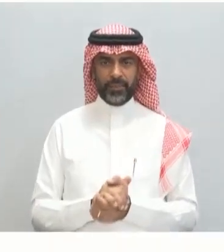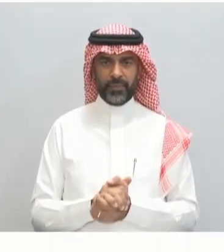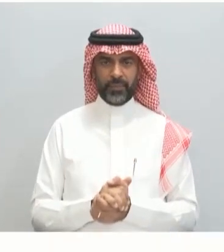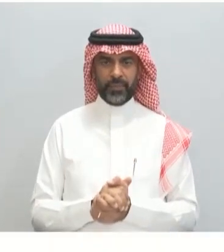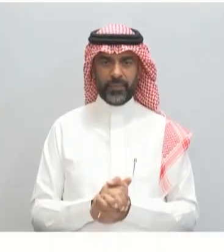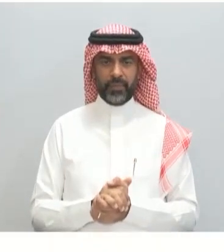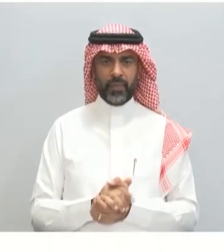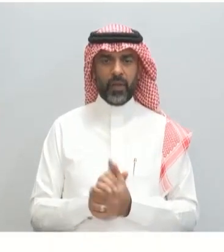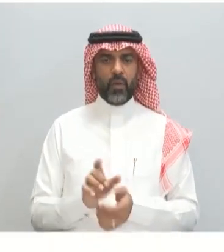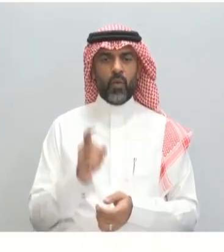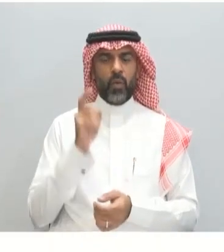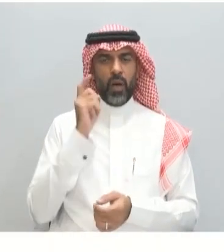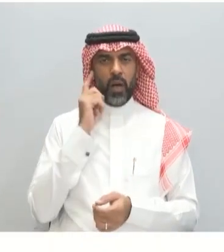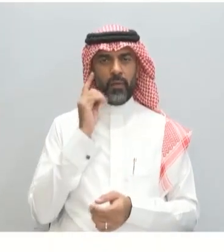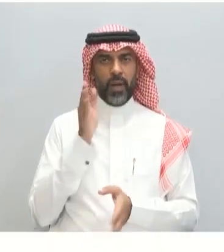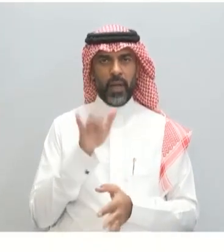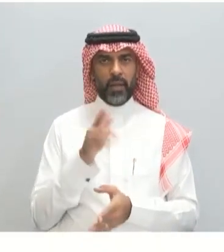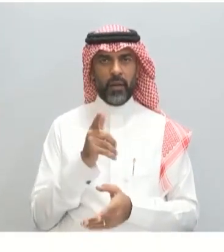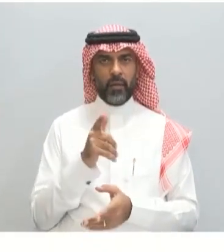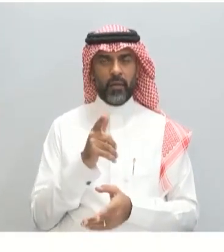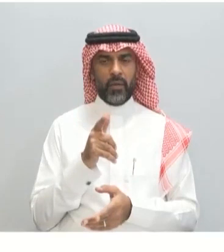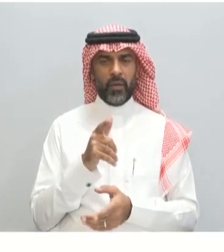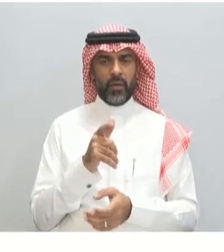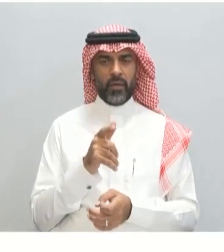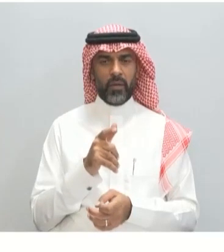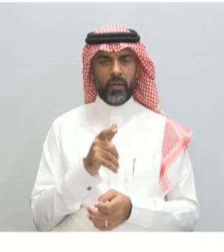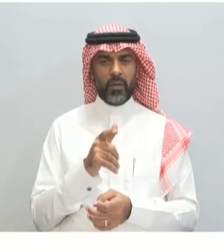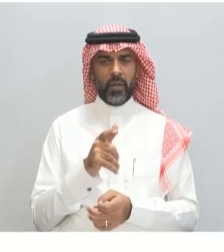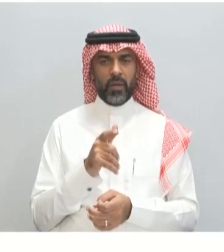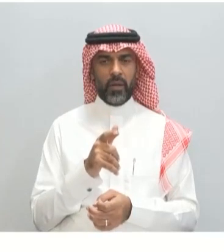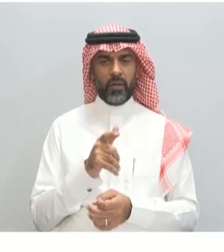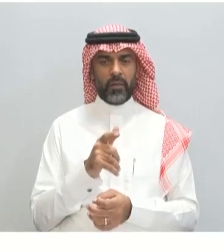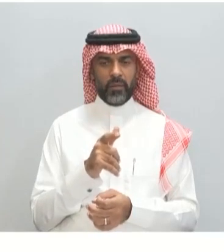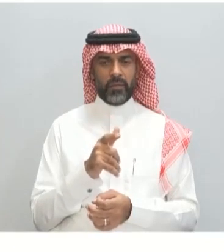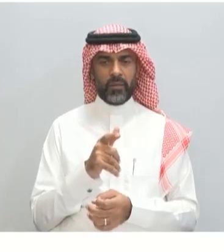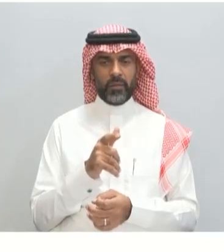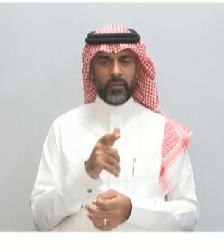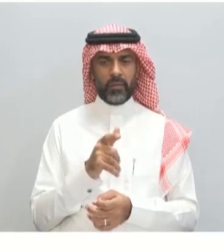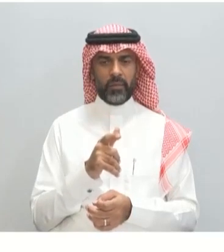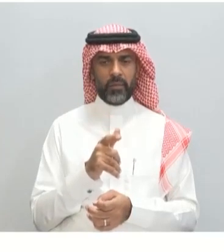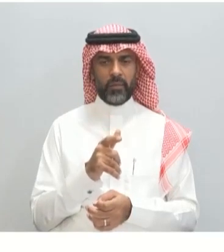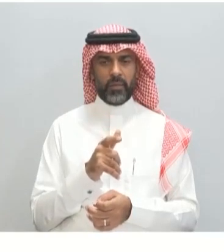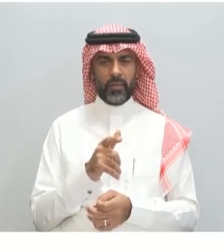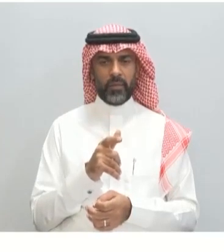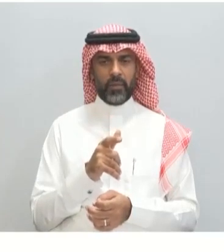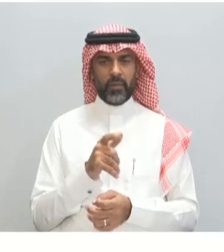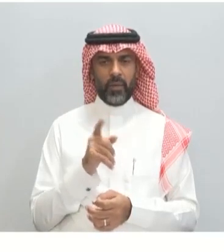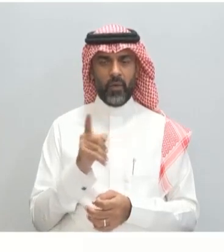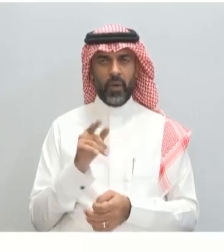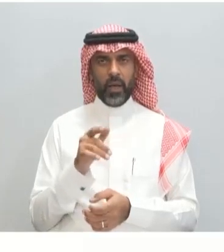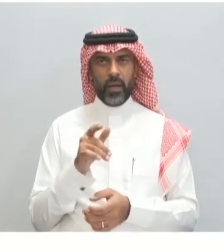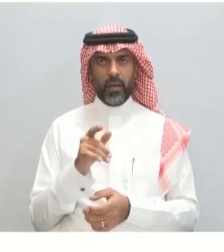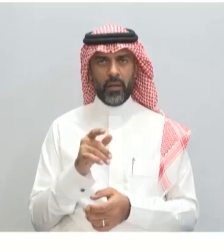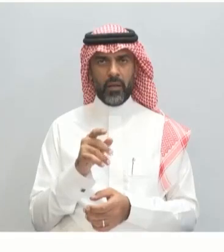تعريه وما هي العوامل التي تؤدي ابنائي ممتازين الى عمليات التعريه هناك